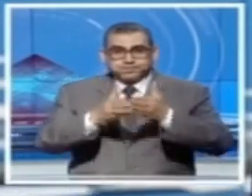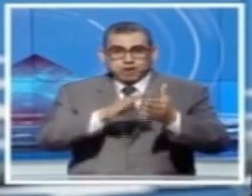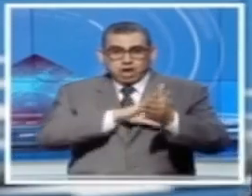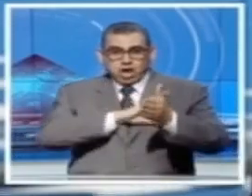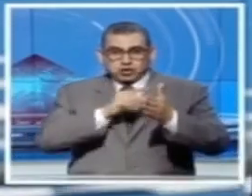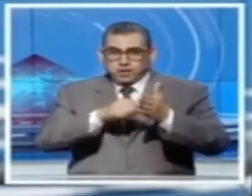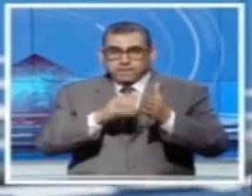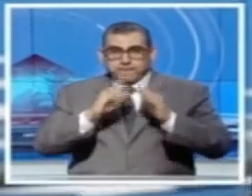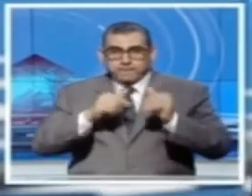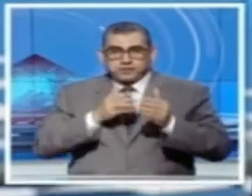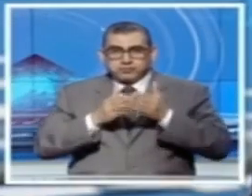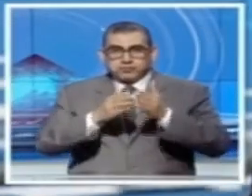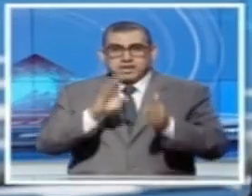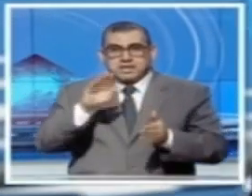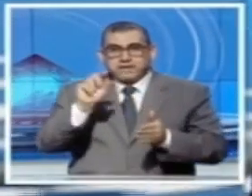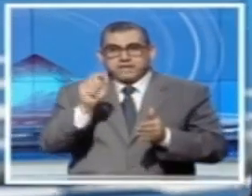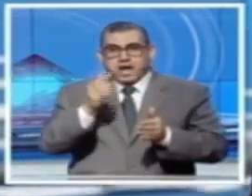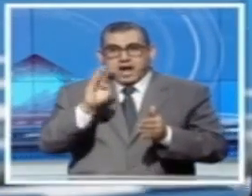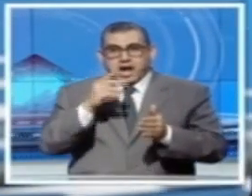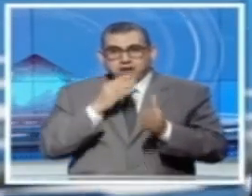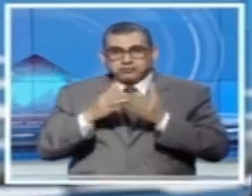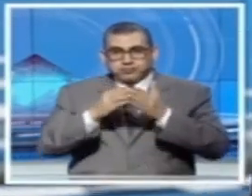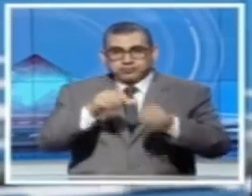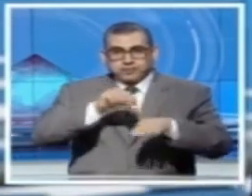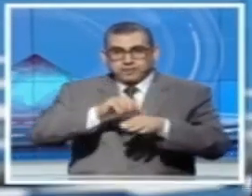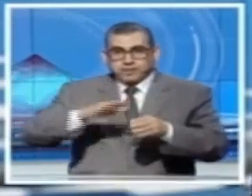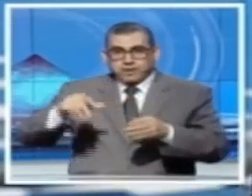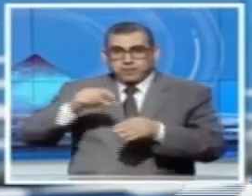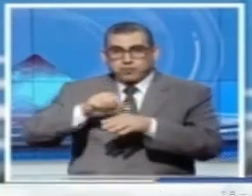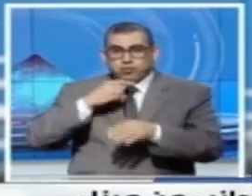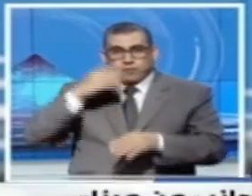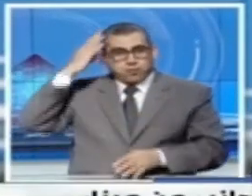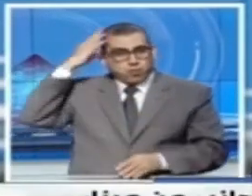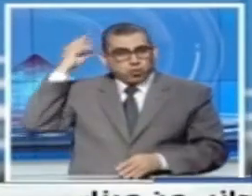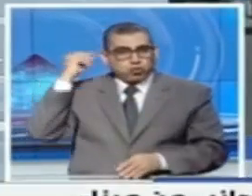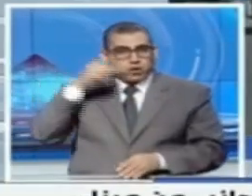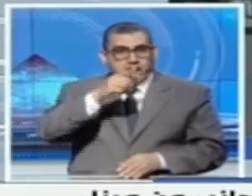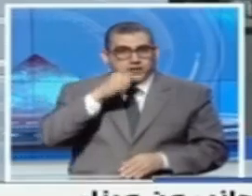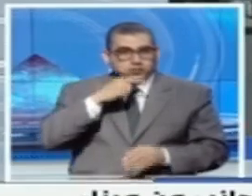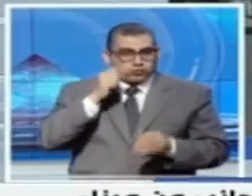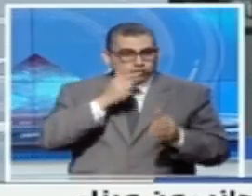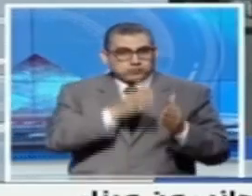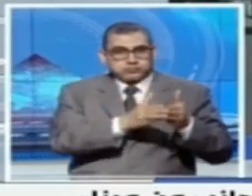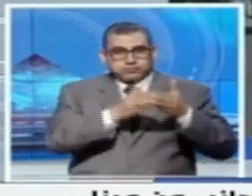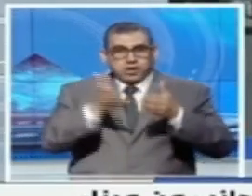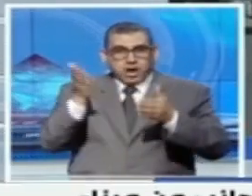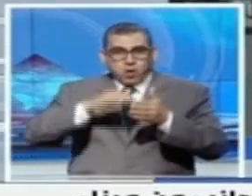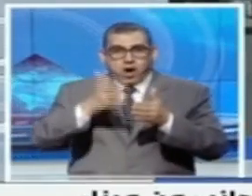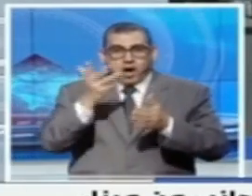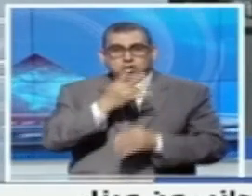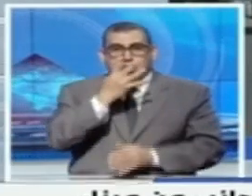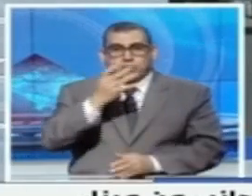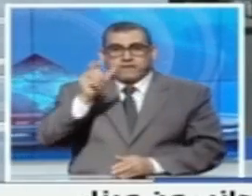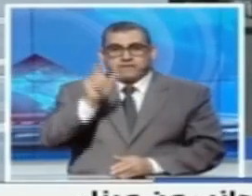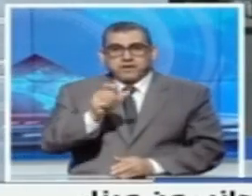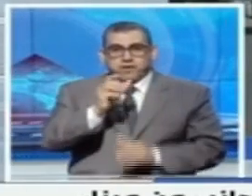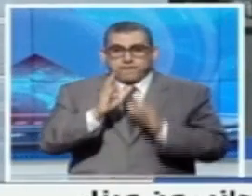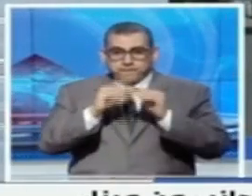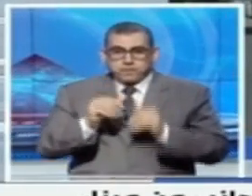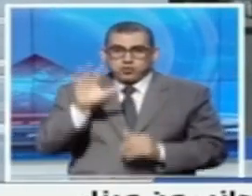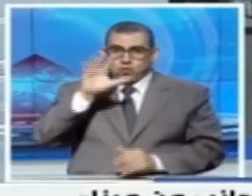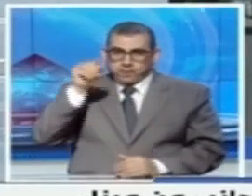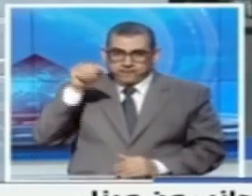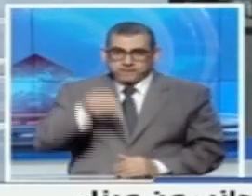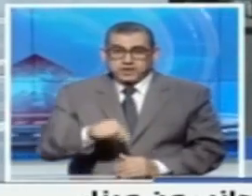مصرية إلى ميناء سفاجة قادمة من ميناء بورت السودان، وعلى متنها أكثر من 400 شخص من المصريين